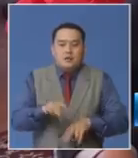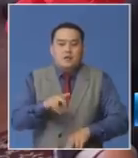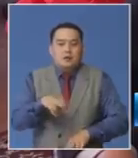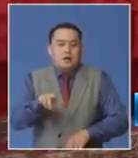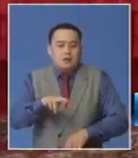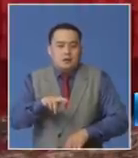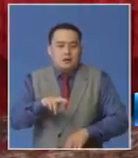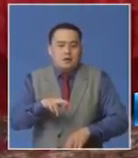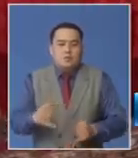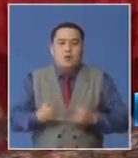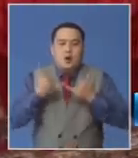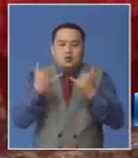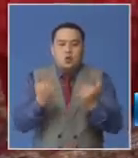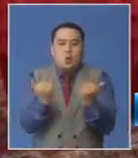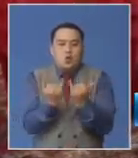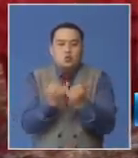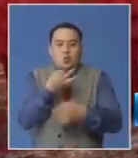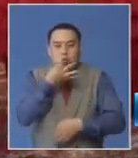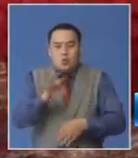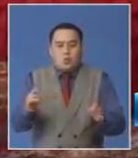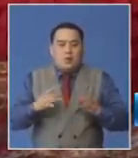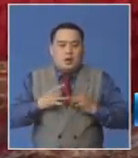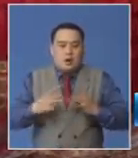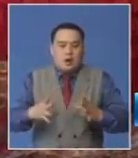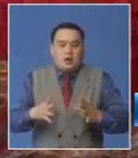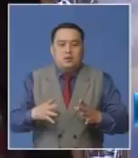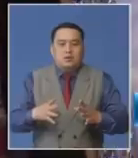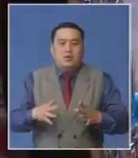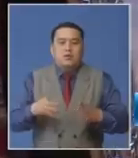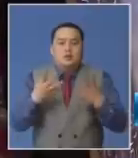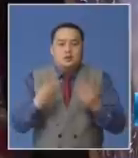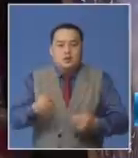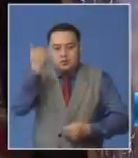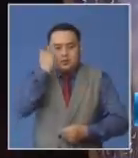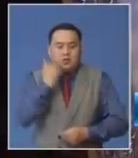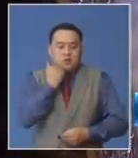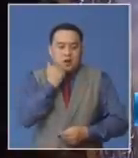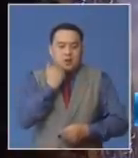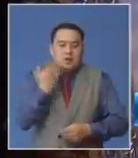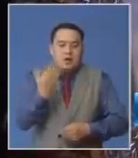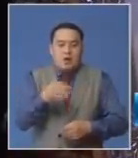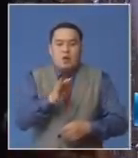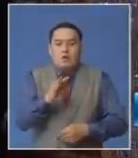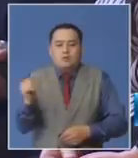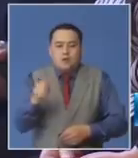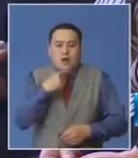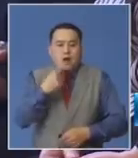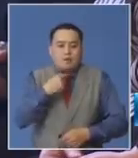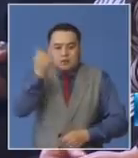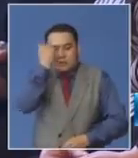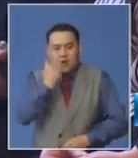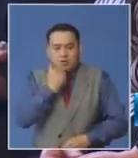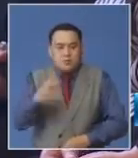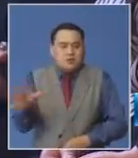посудина почетные гости любого праздника а с появлением на календаре дня благодарностей и уже официально говорят спасибо